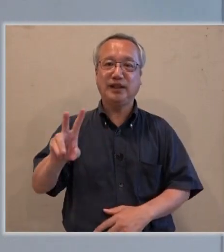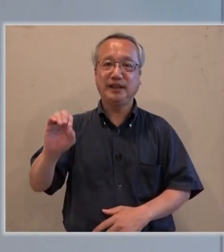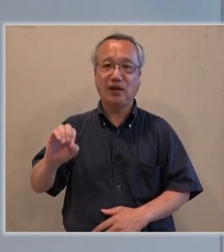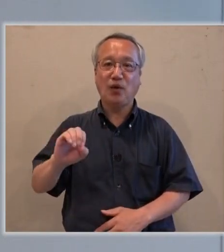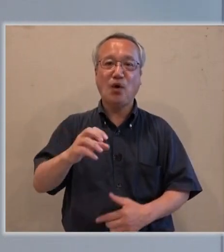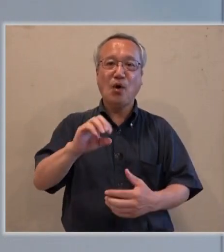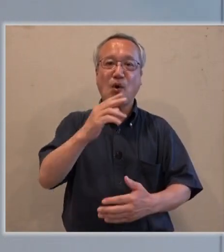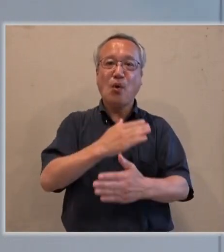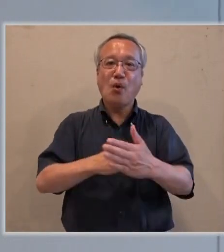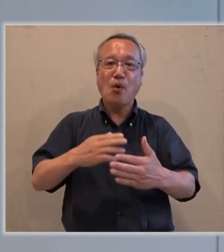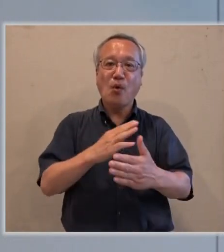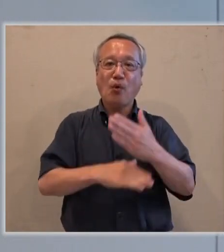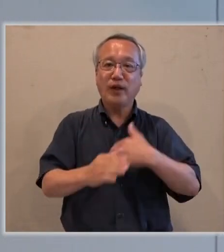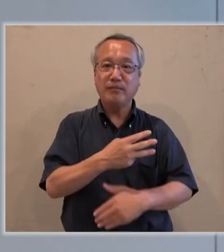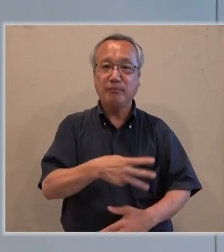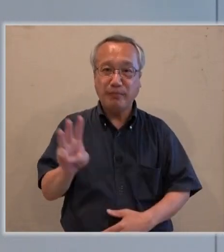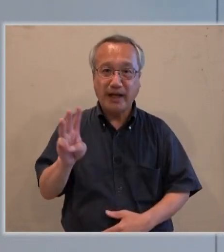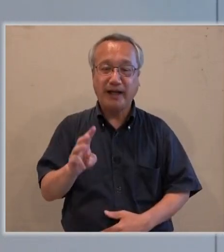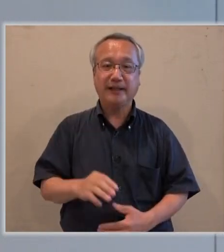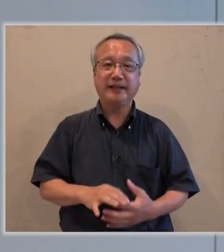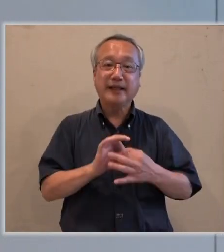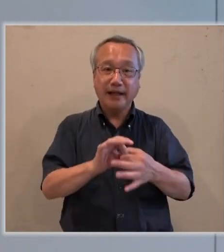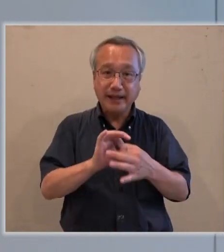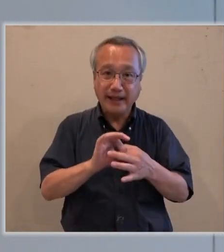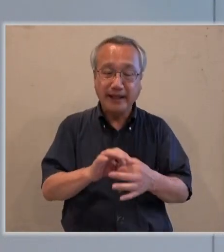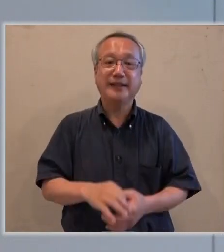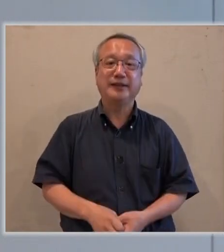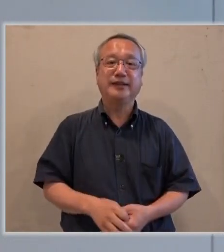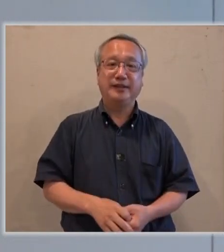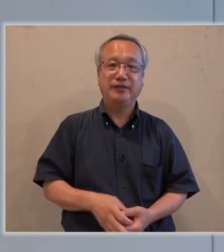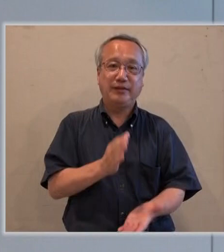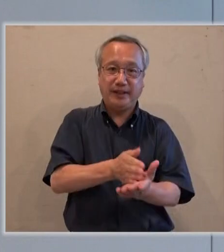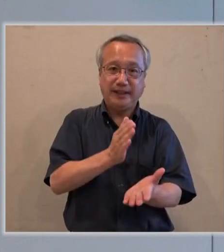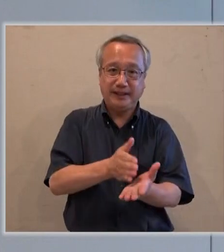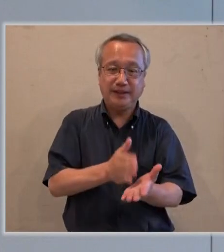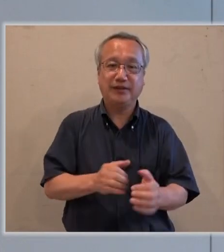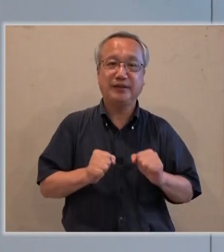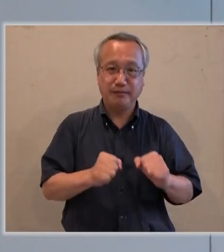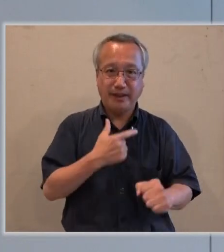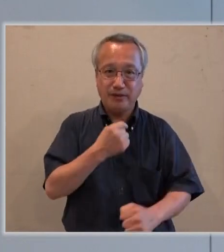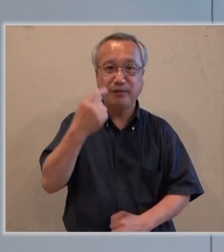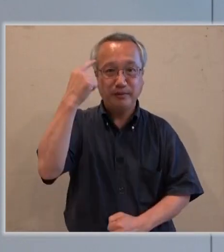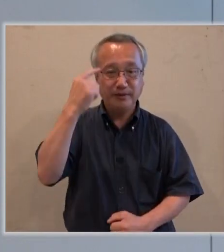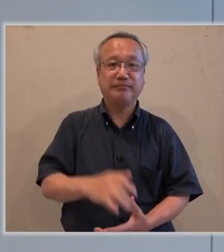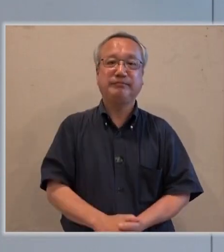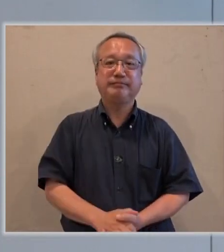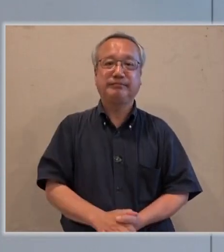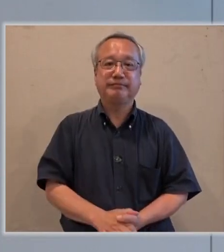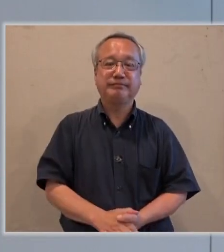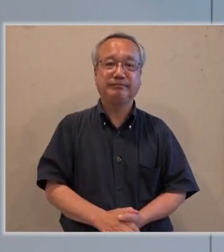前後の自分と最近関わっている活動についてお話しさせていただきます。よろしくお願いいたします。